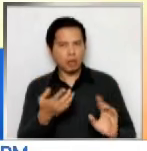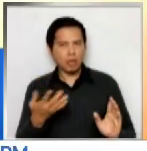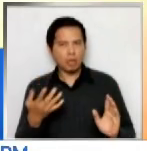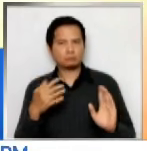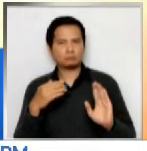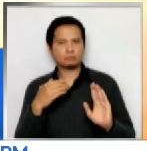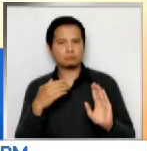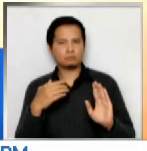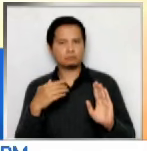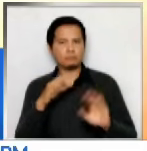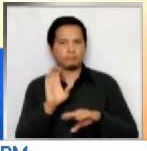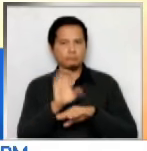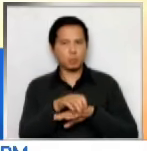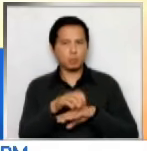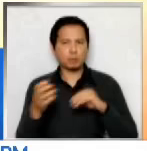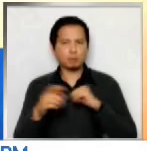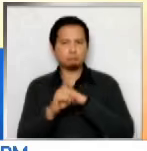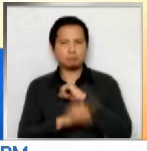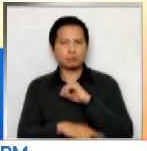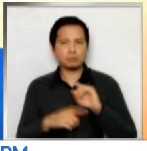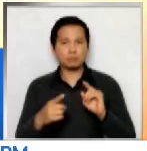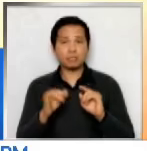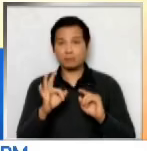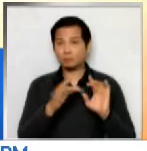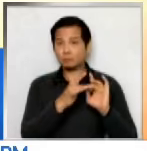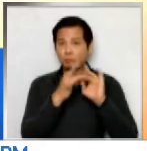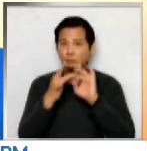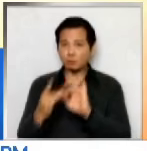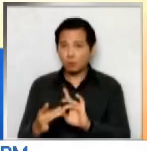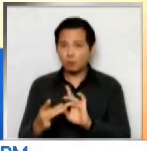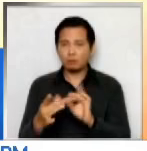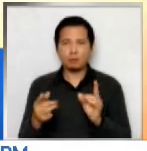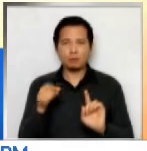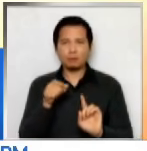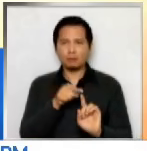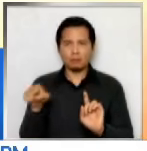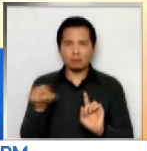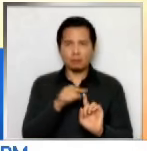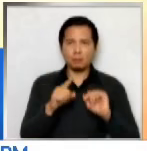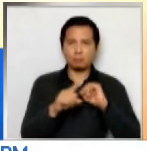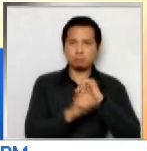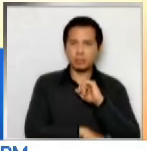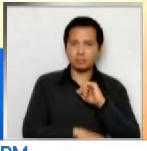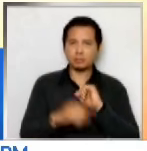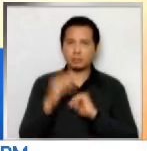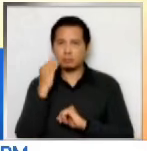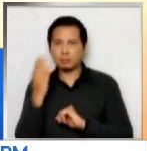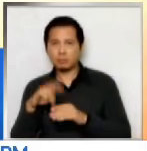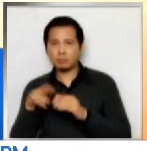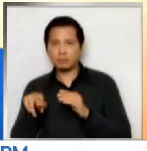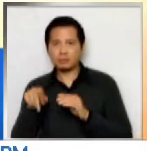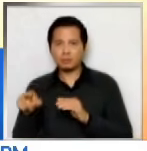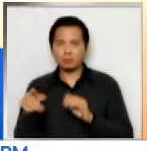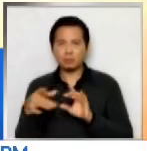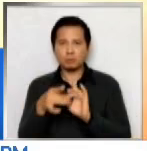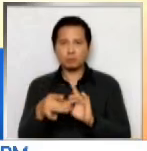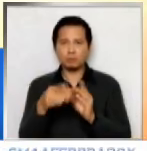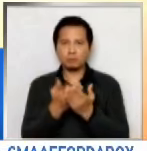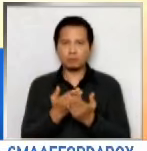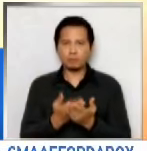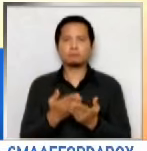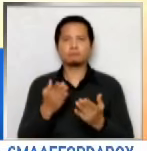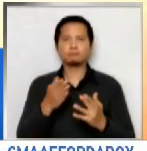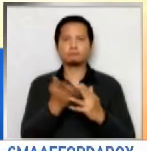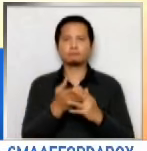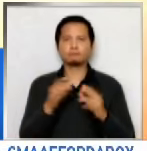that there is a direct link between yung punishment na ibinigay at saka yung naging resulta na injury or death. Mm-hmm. So dapat lamang talaga